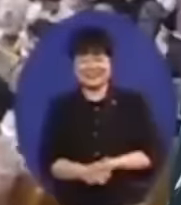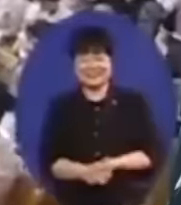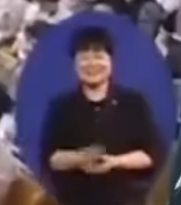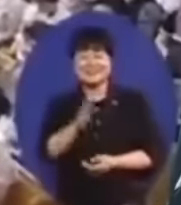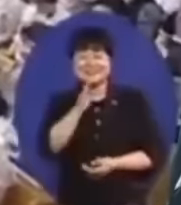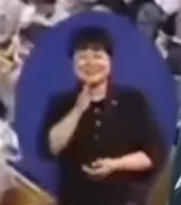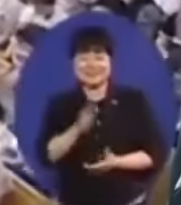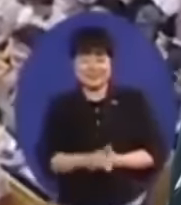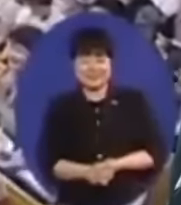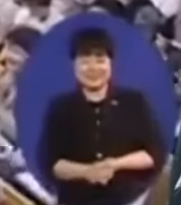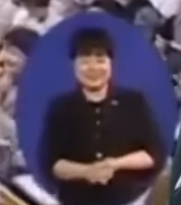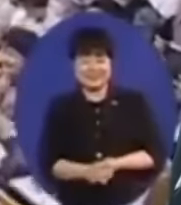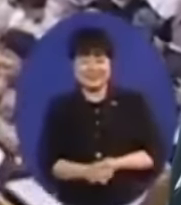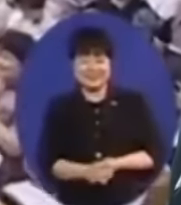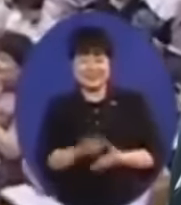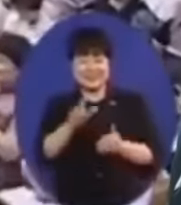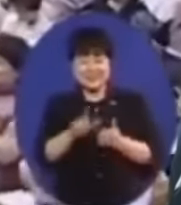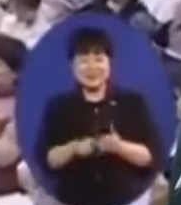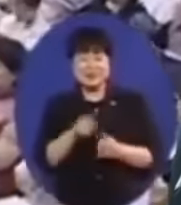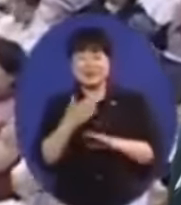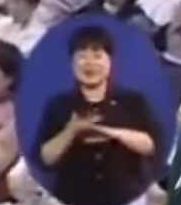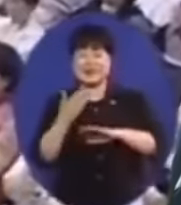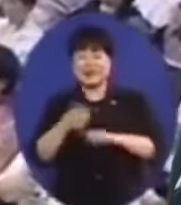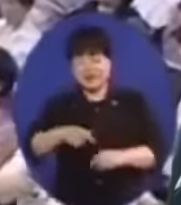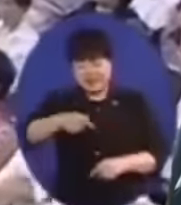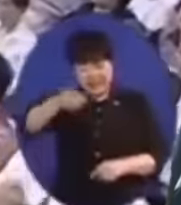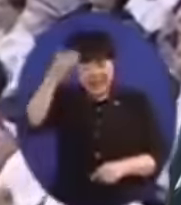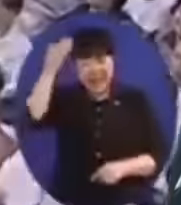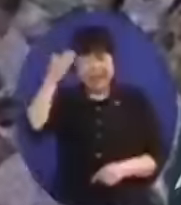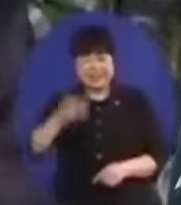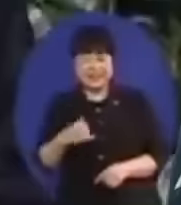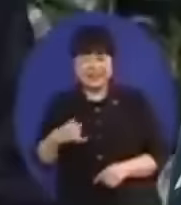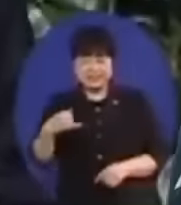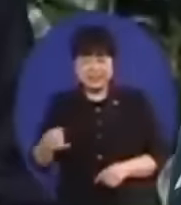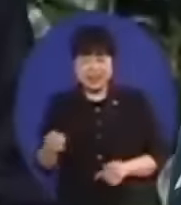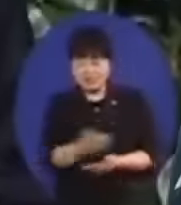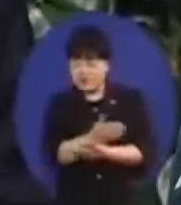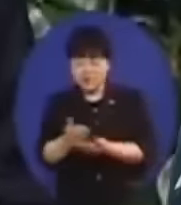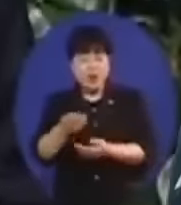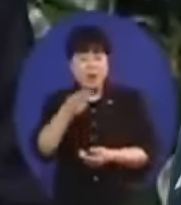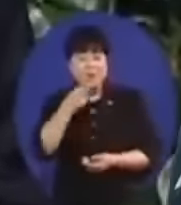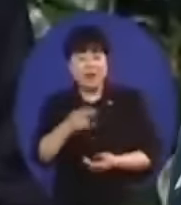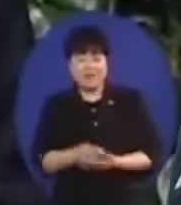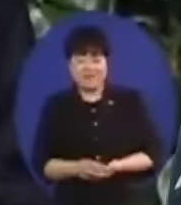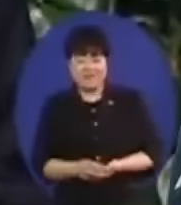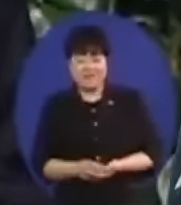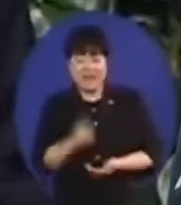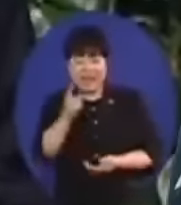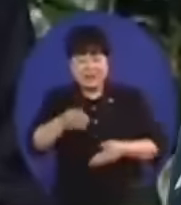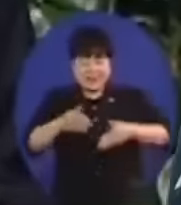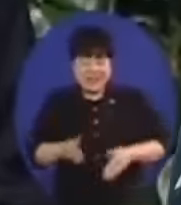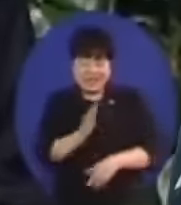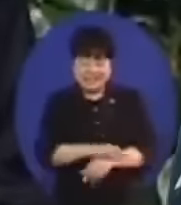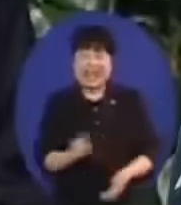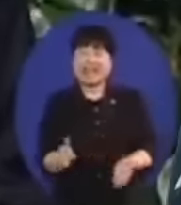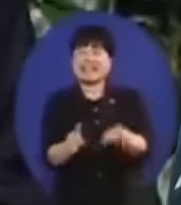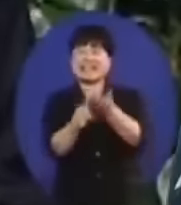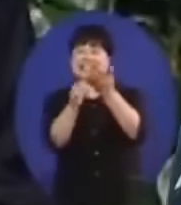세월이 달라져요. 옛날에는 아들, 딸 차별 말고 하나 놓아 잘